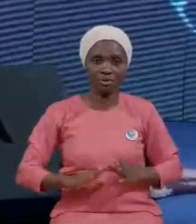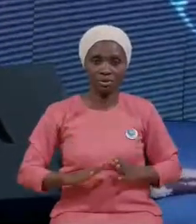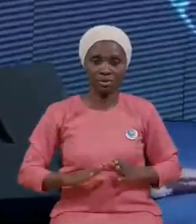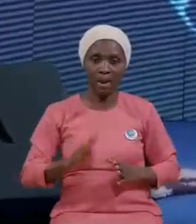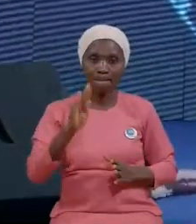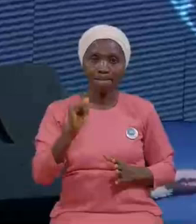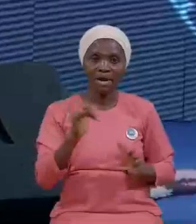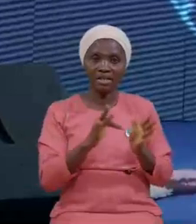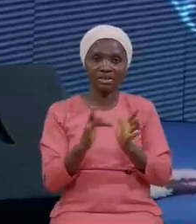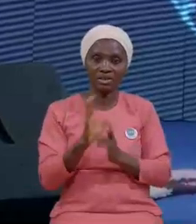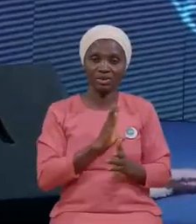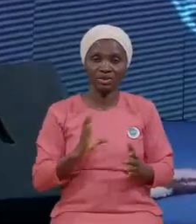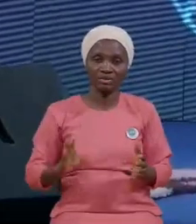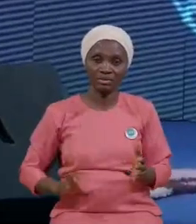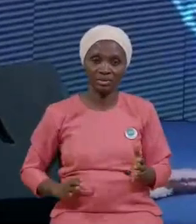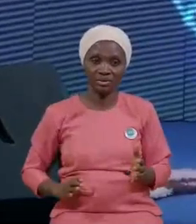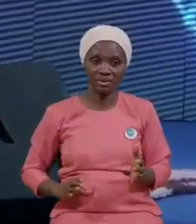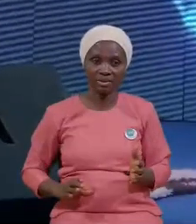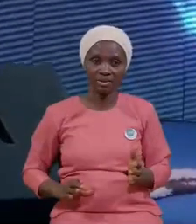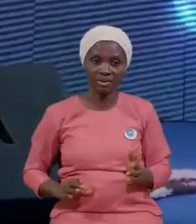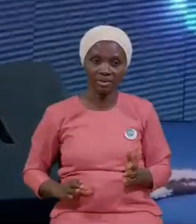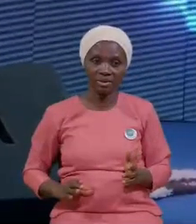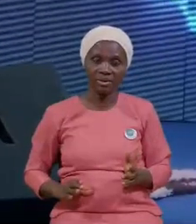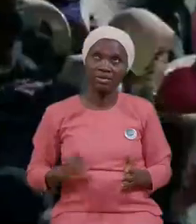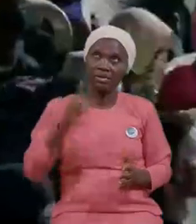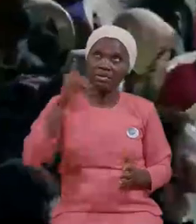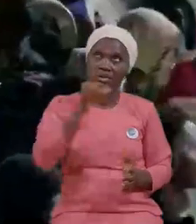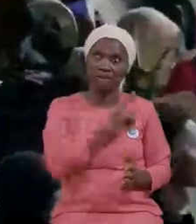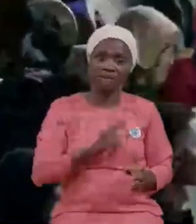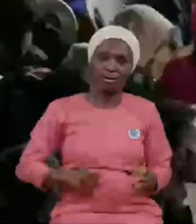Annonçant la paix à tous, parce qu'il est le Seigneur de tous.